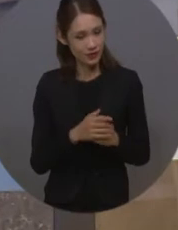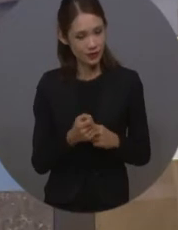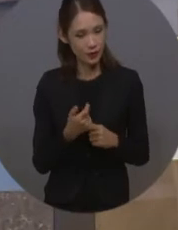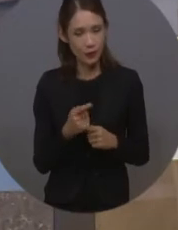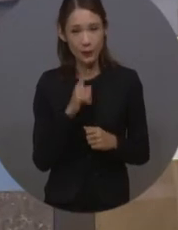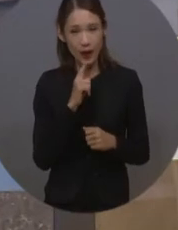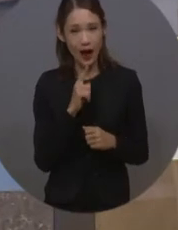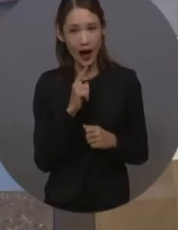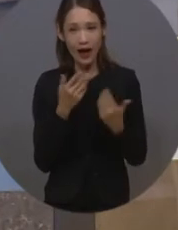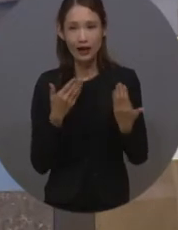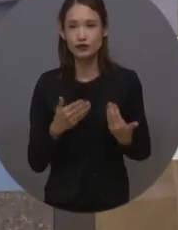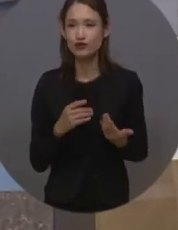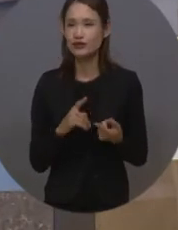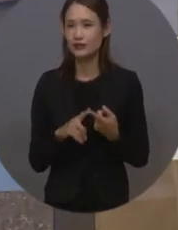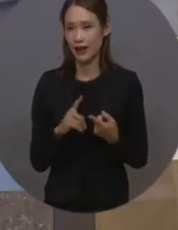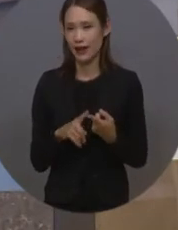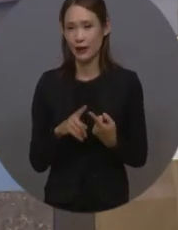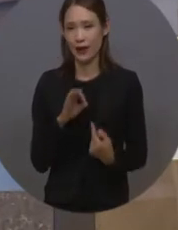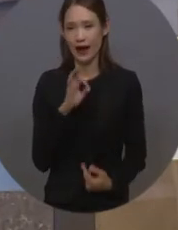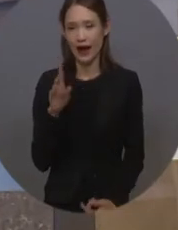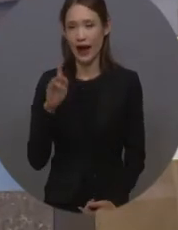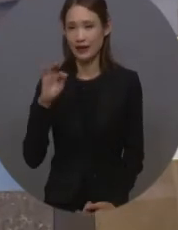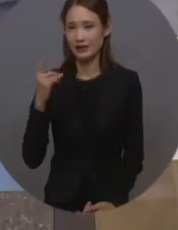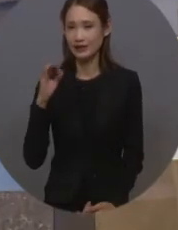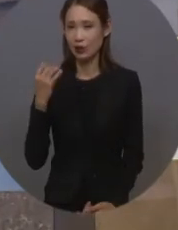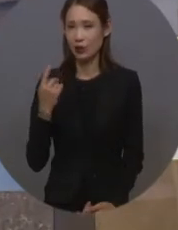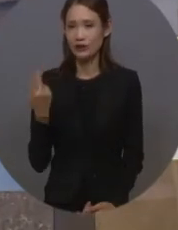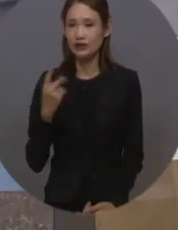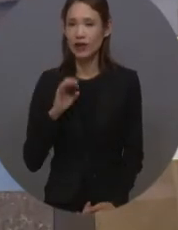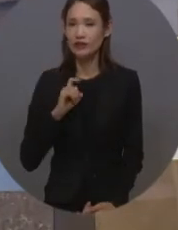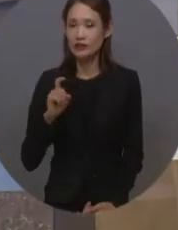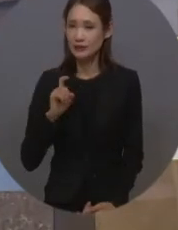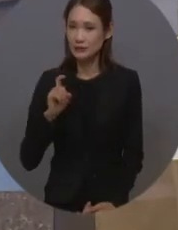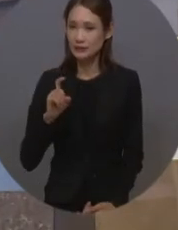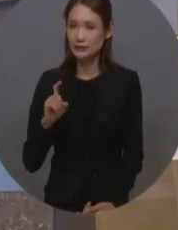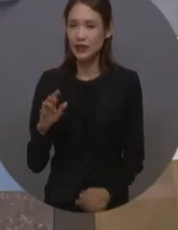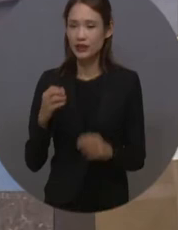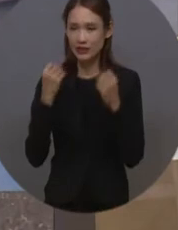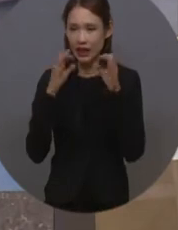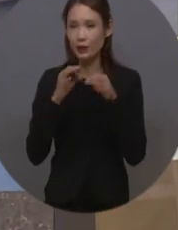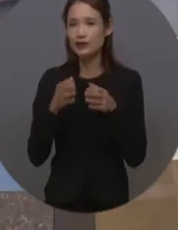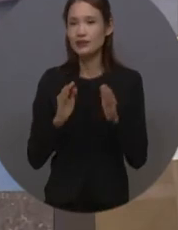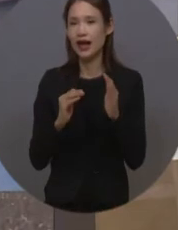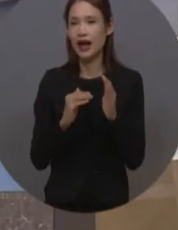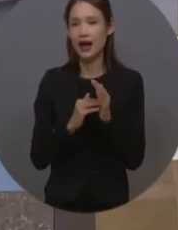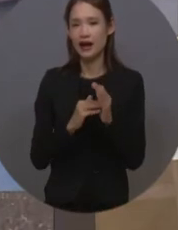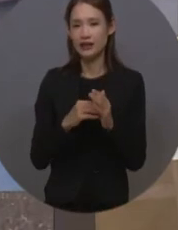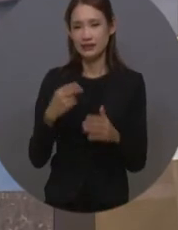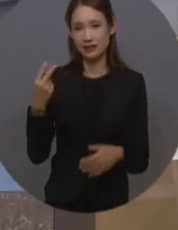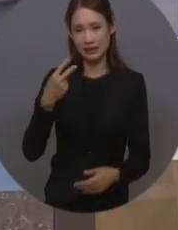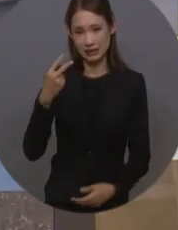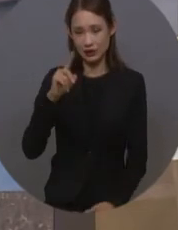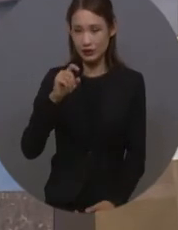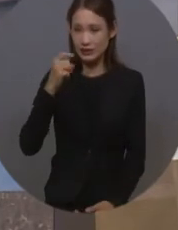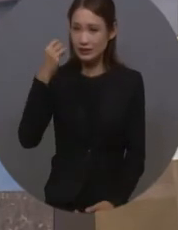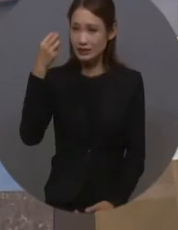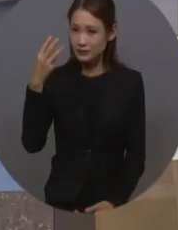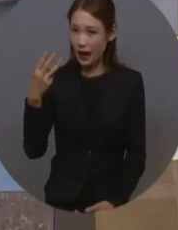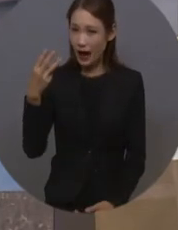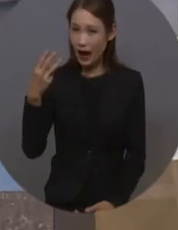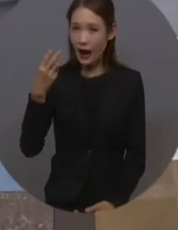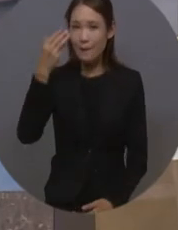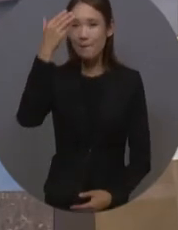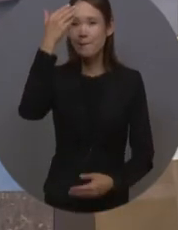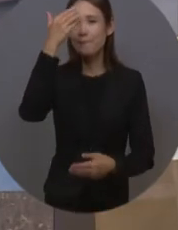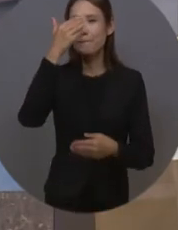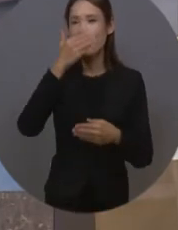언급해 주신 것처럼 아지오가 2010년에 창업을 했었지만 네. 2013년도인가요? 그 폐업을